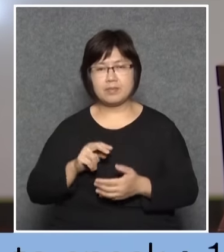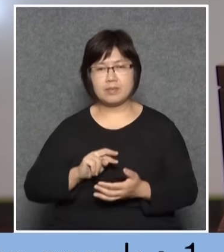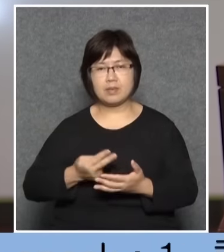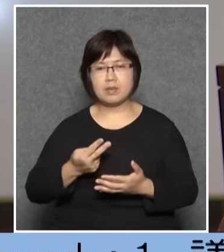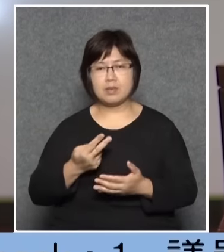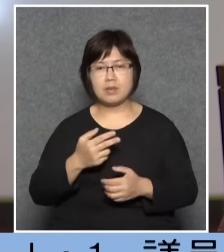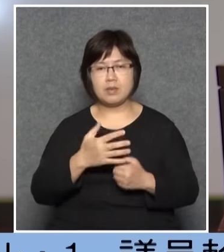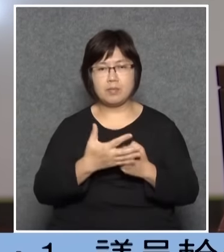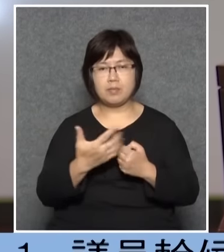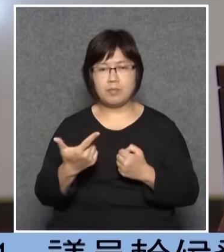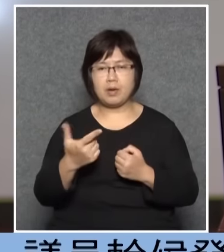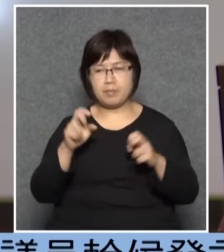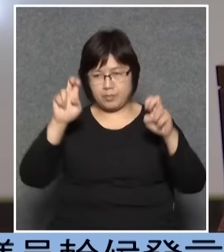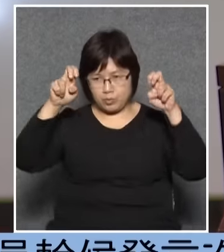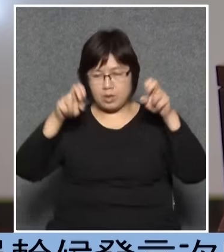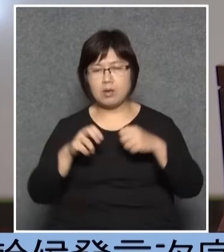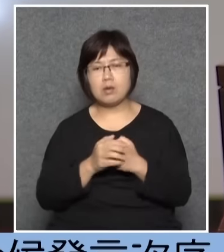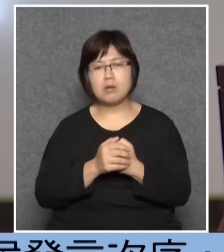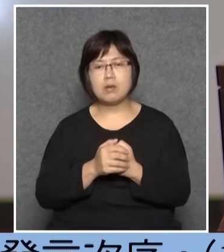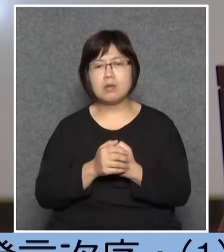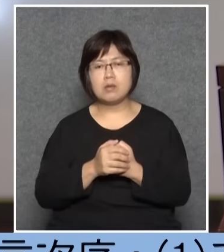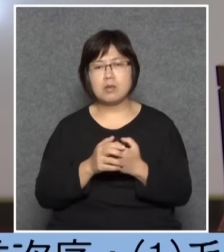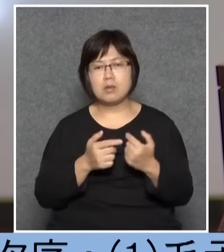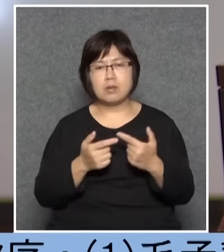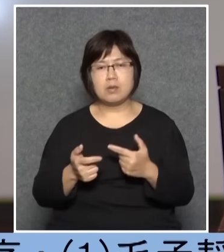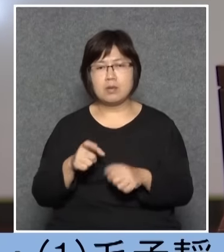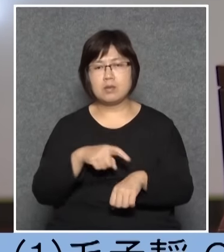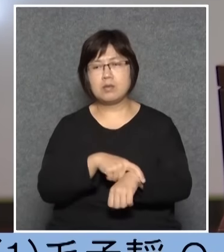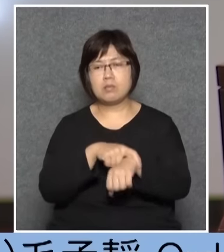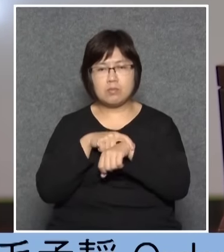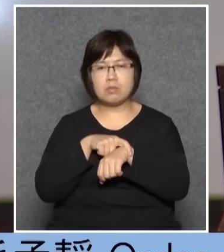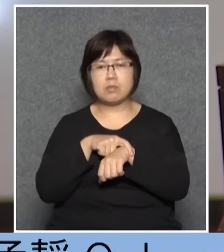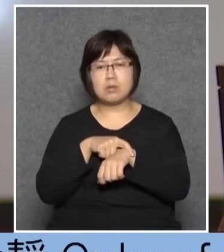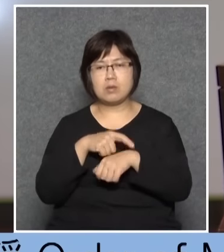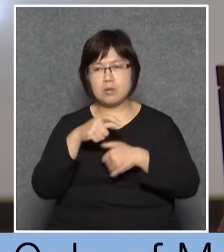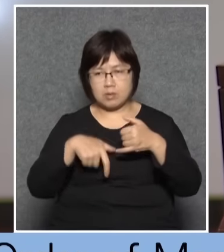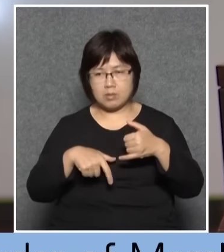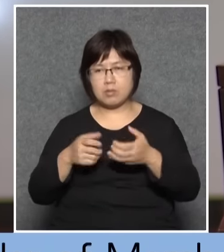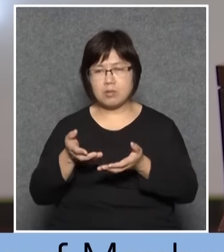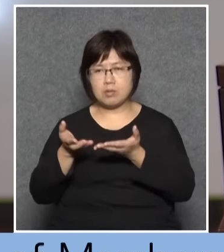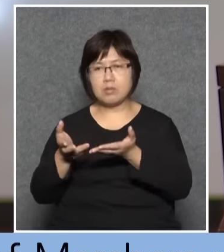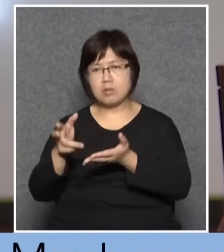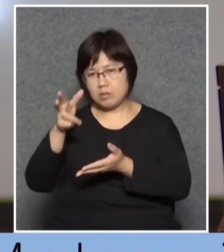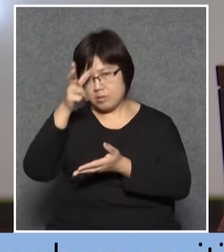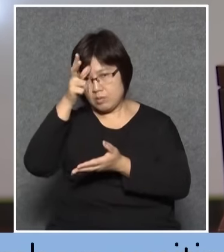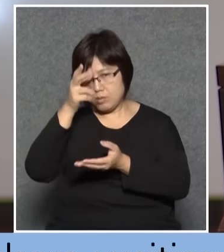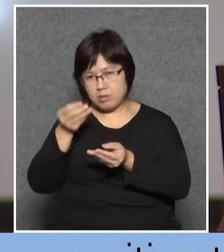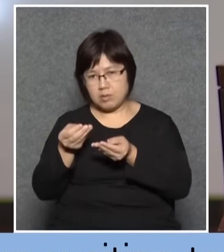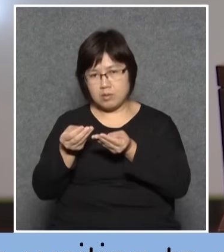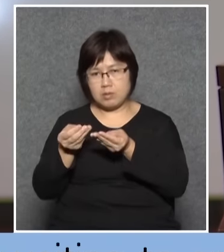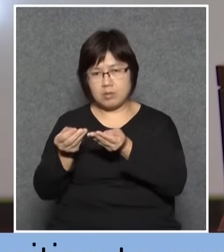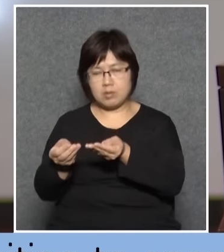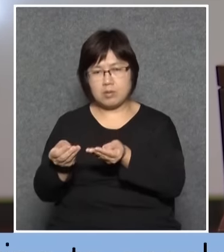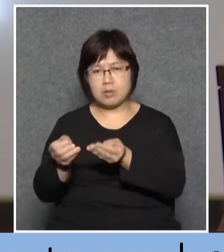第58條嘅標題，係咪？繼逮捕某人後向有關當局提